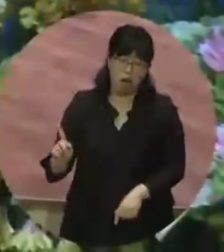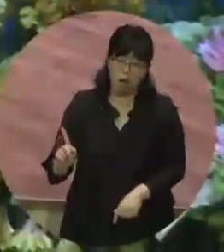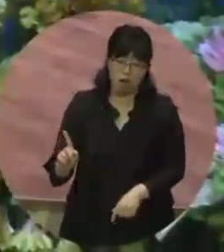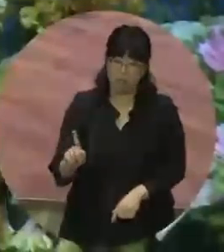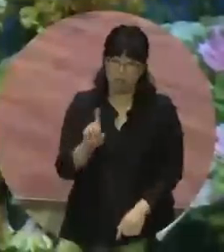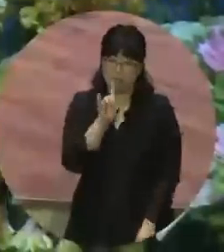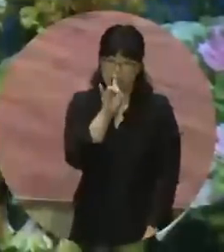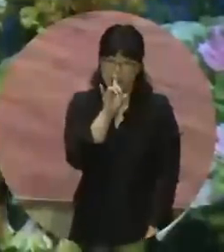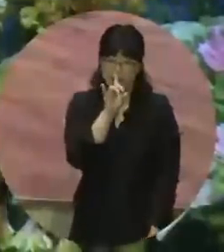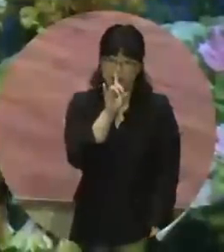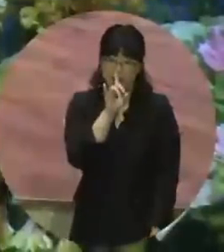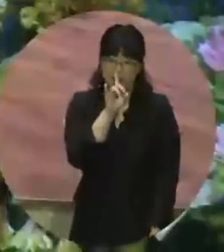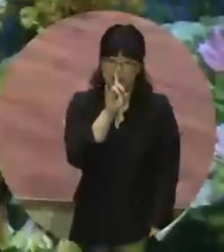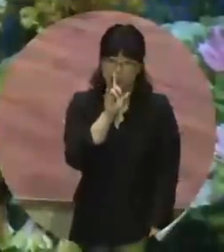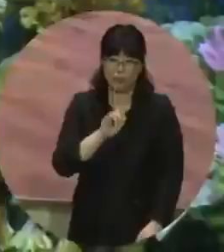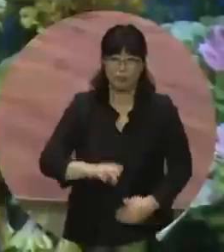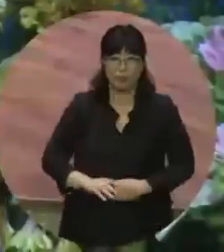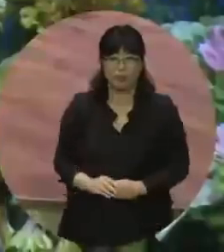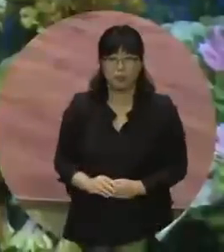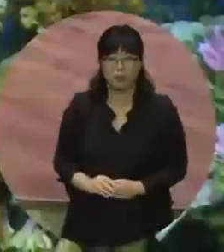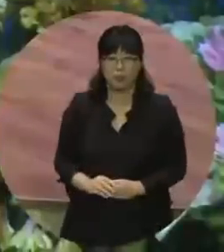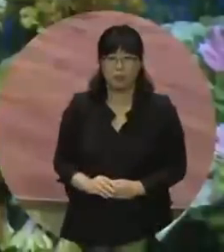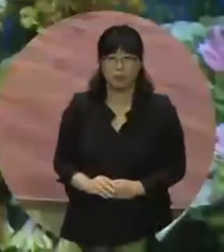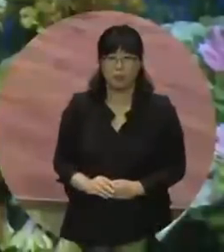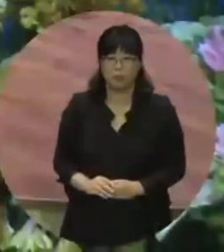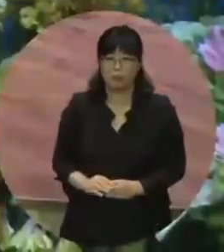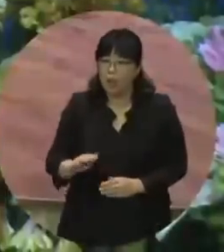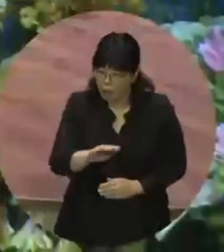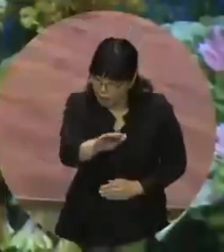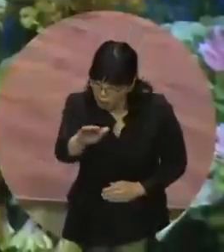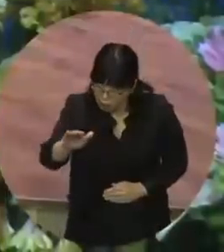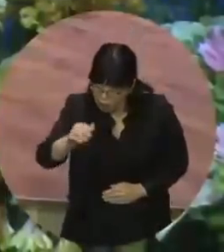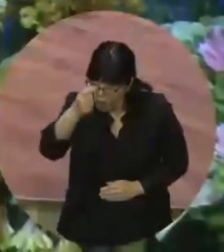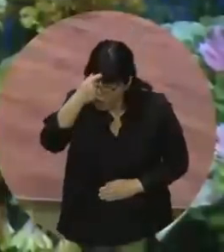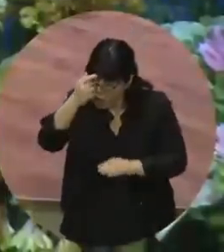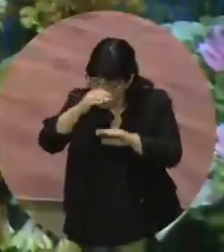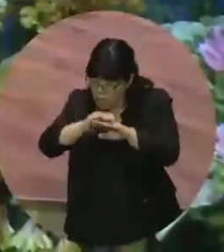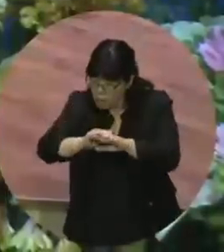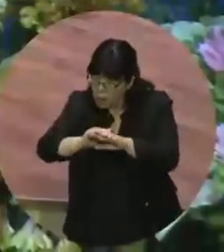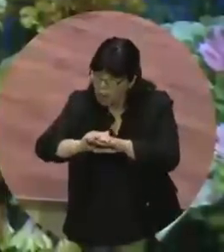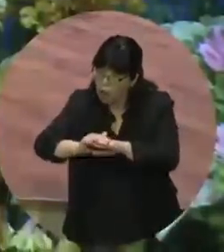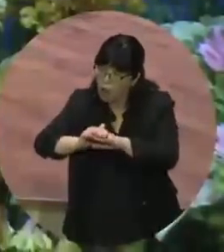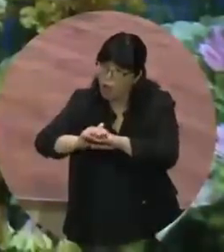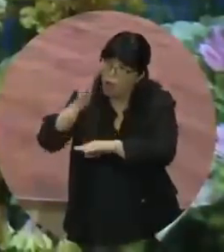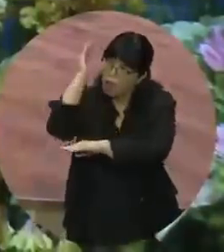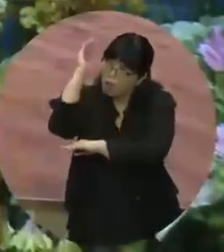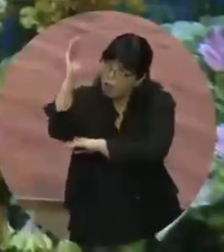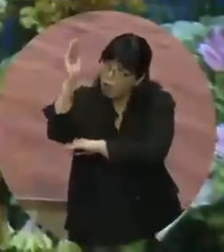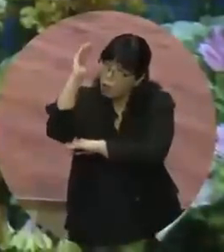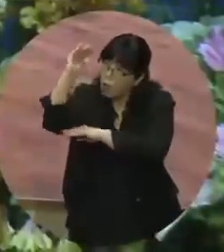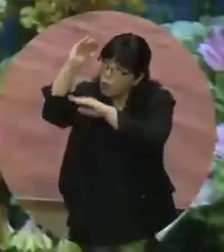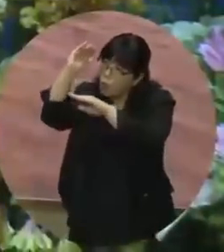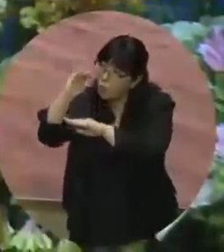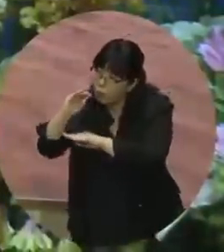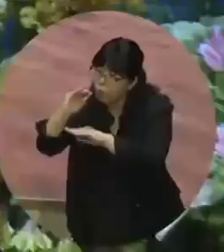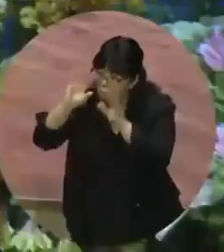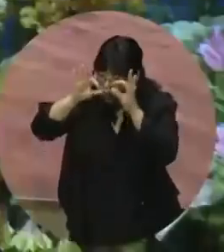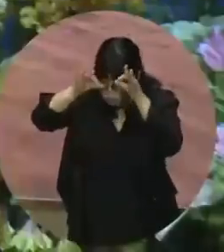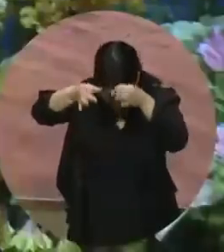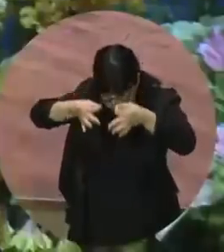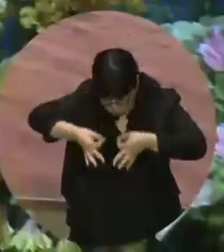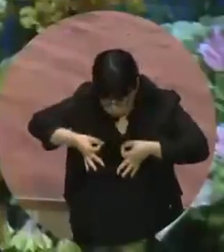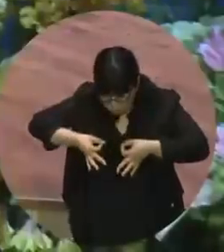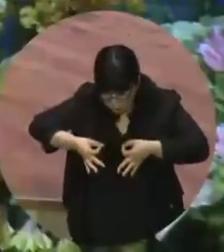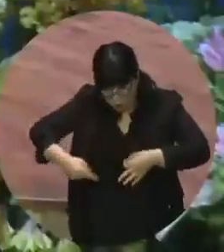그래서요, 예배 때마다 여러분 늘 강단을 통해서 자신을 발견하고 정신 좀 차리시기 바랍니다.